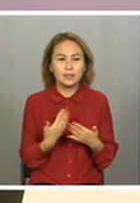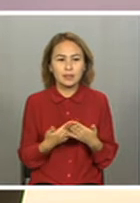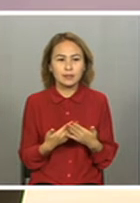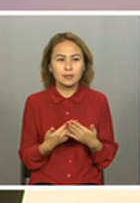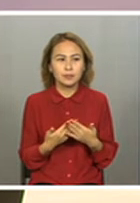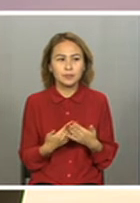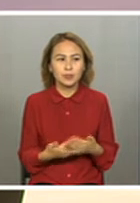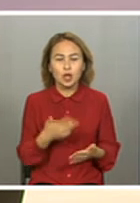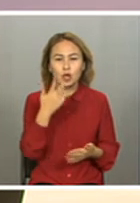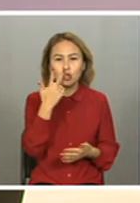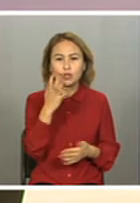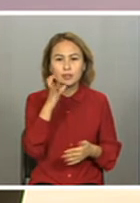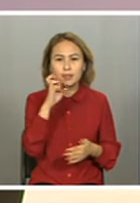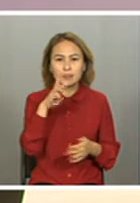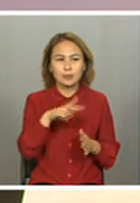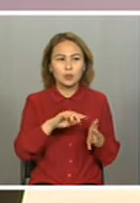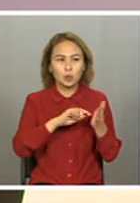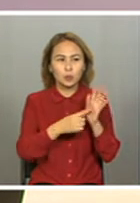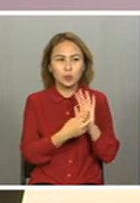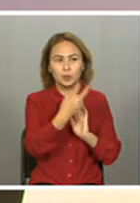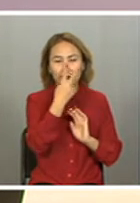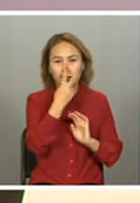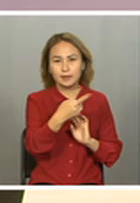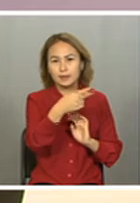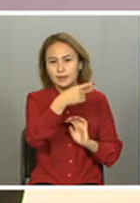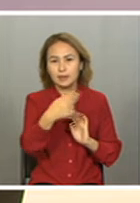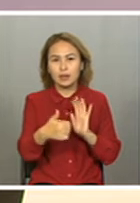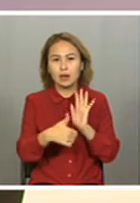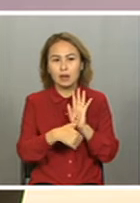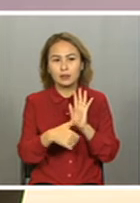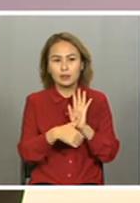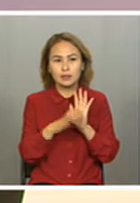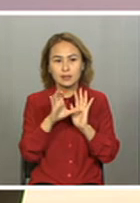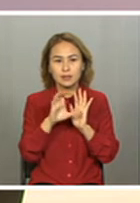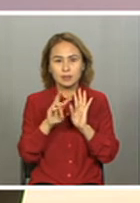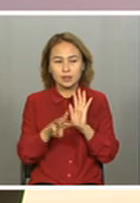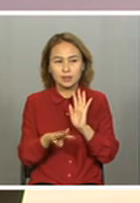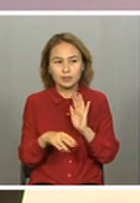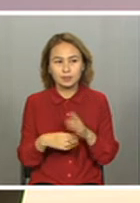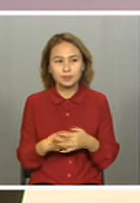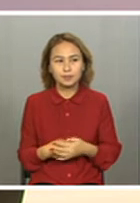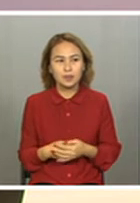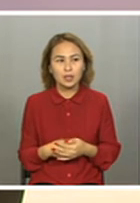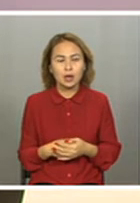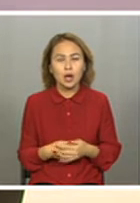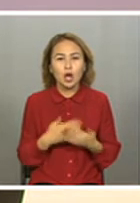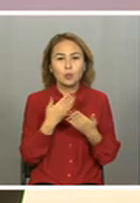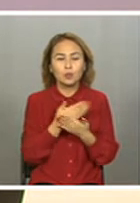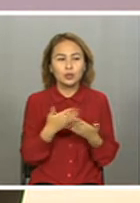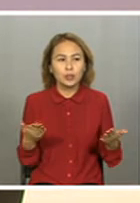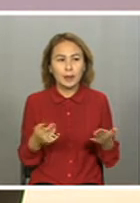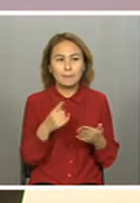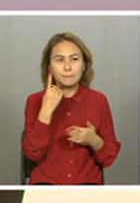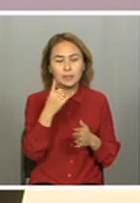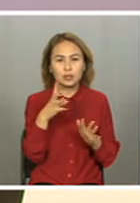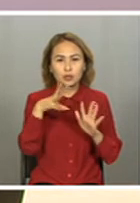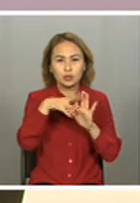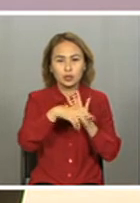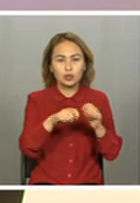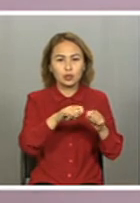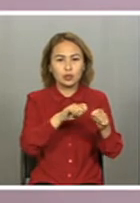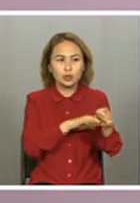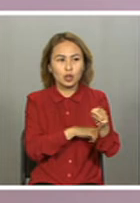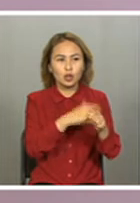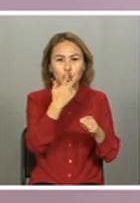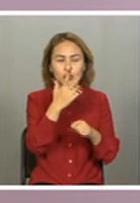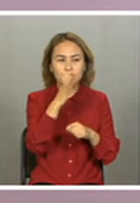3 сантиметр мен 2-нің көбейтіндісінің мәні 6 сантиметр. Мұндағы бір үлестің ұзындығы 3